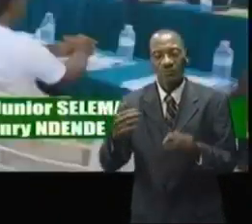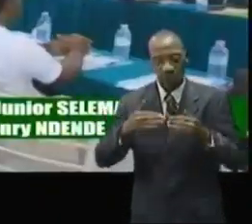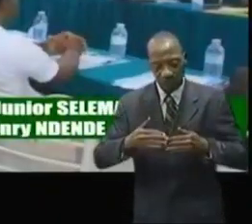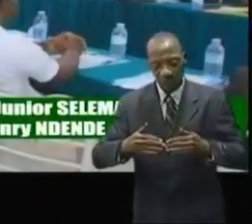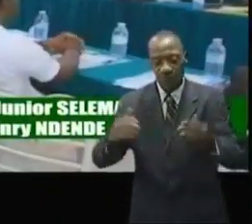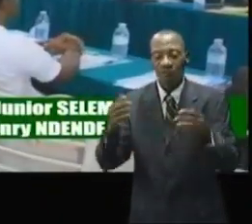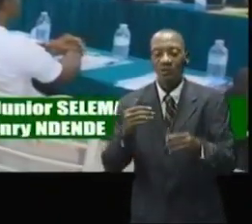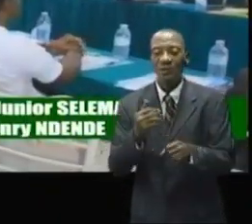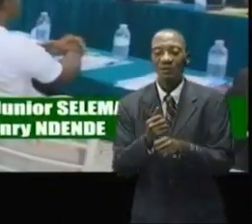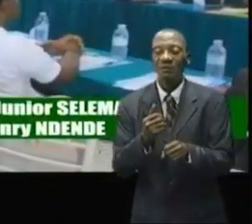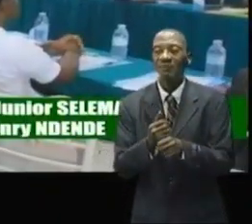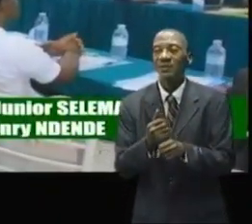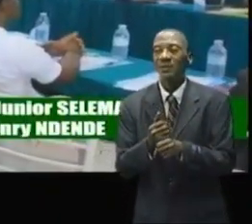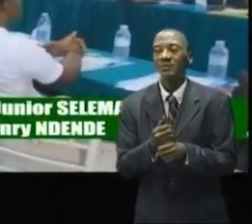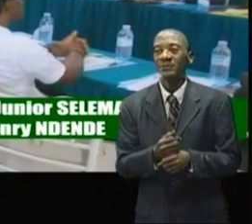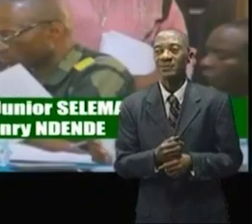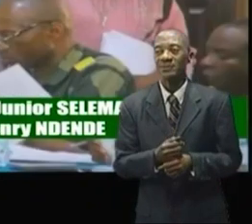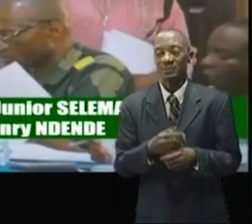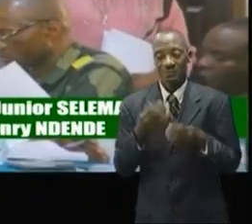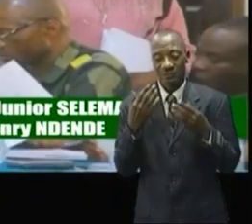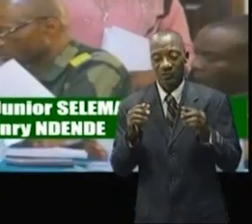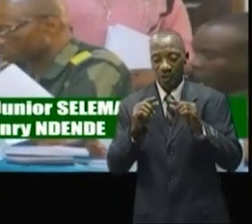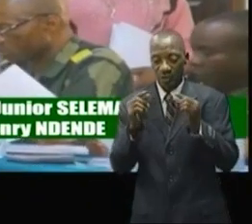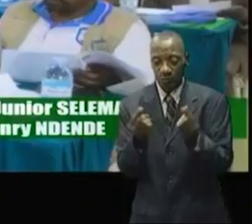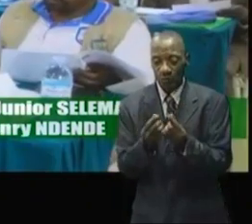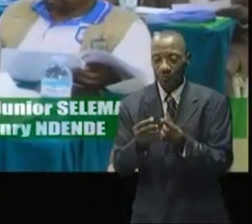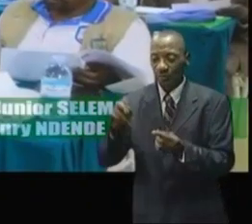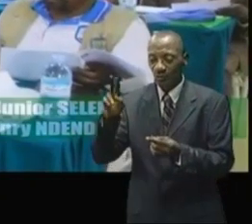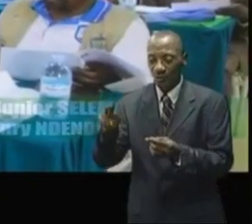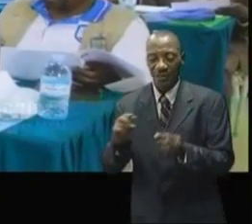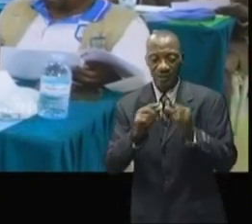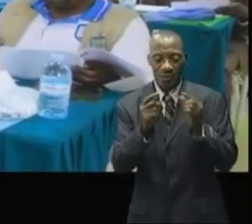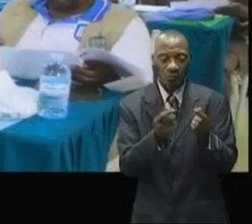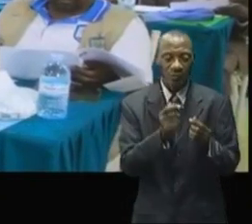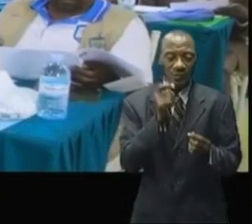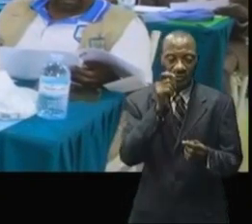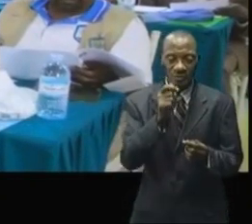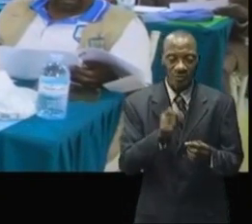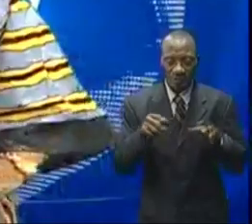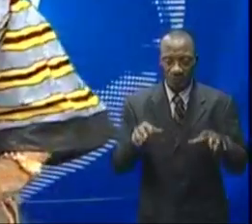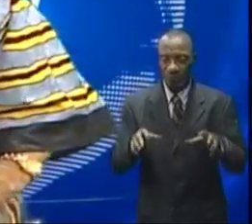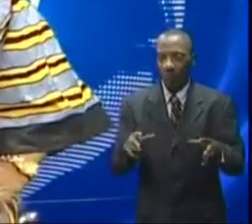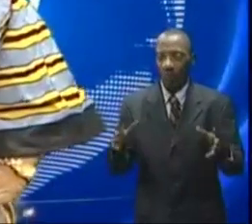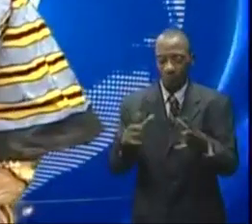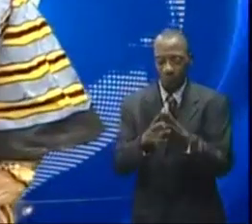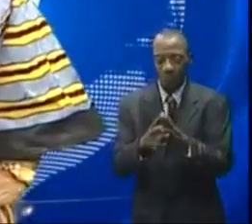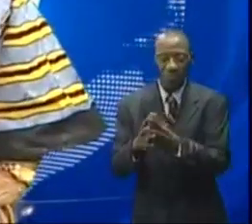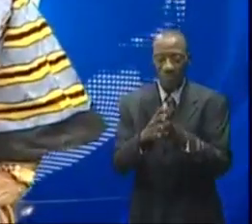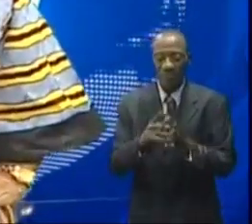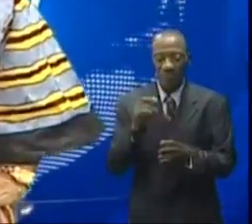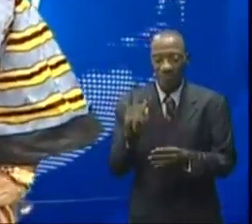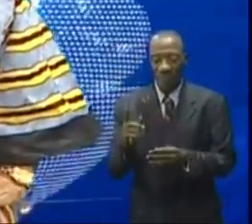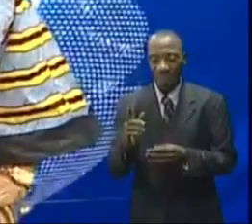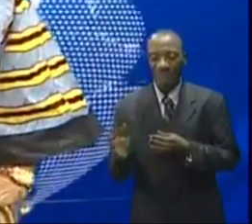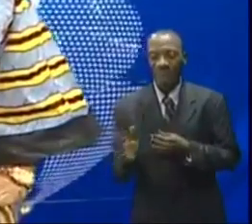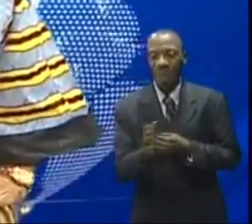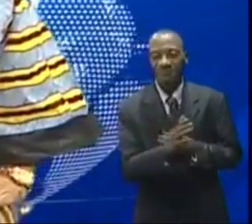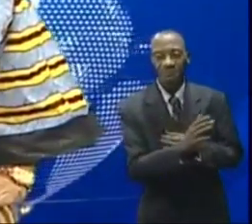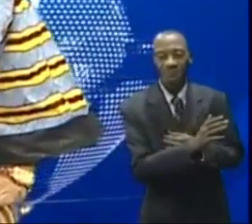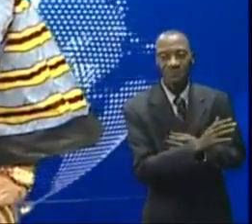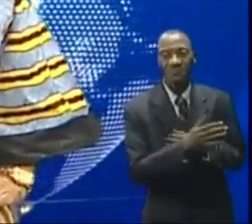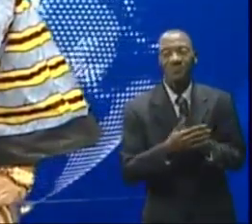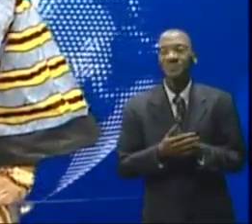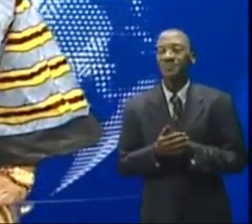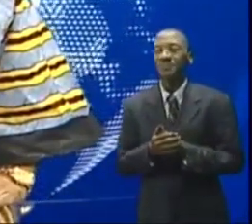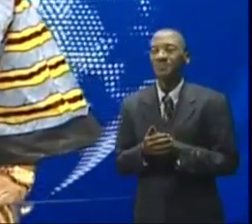objectif, travailler pour un retrait responsable en vue du départ de la MONUSCO en Ituri. Et puis, l'attaque des